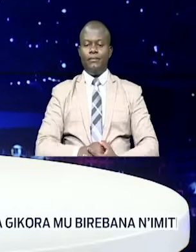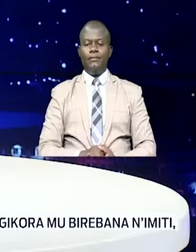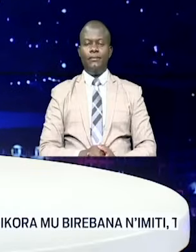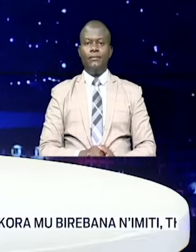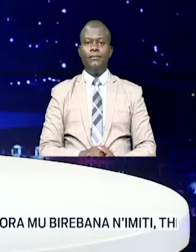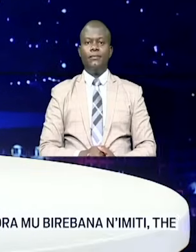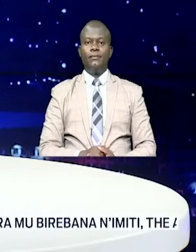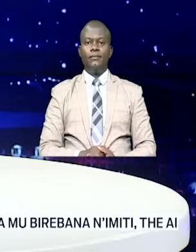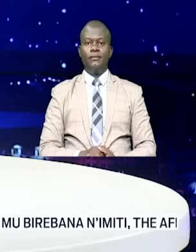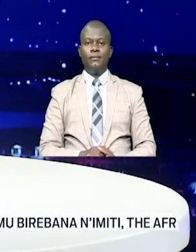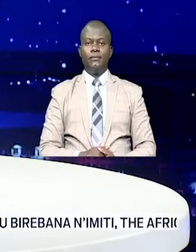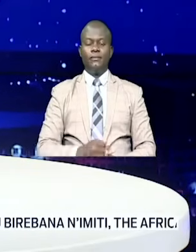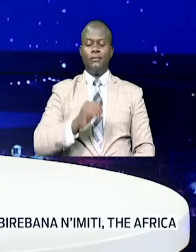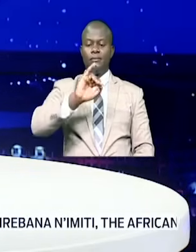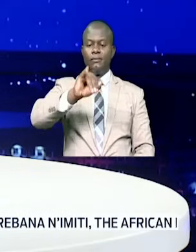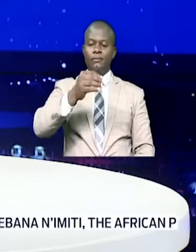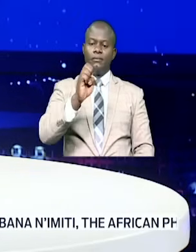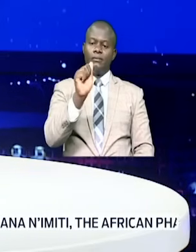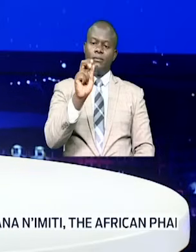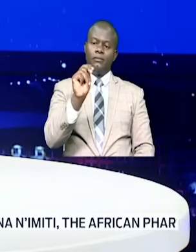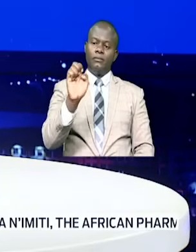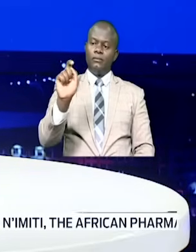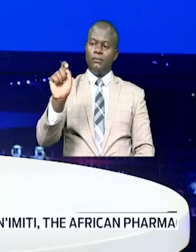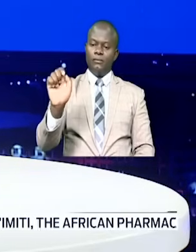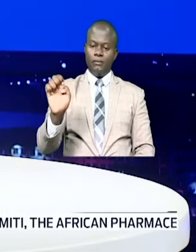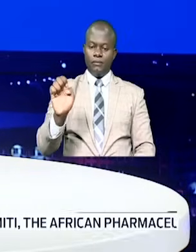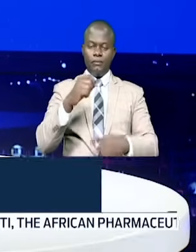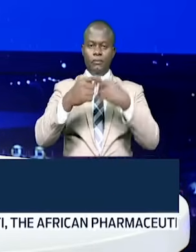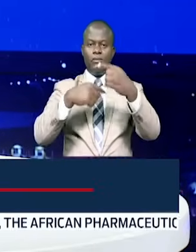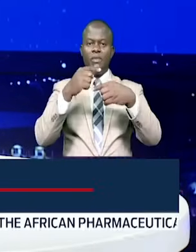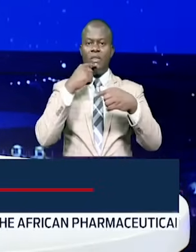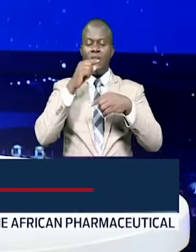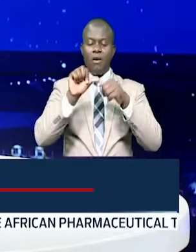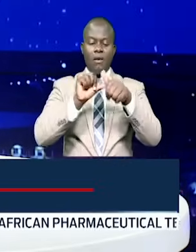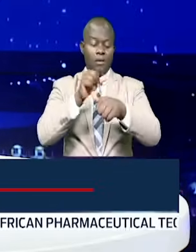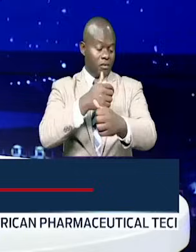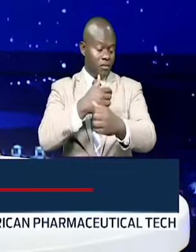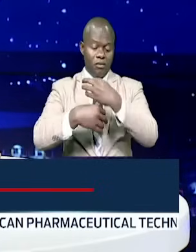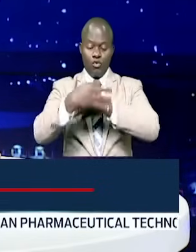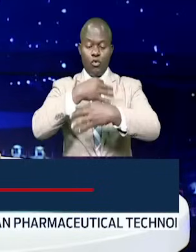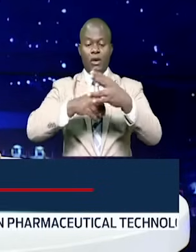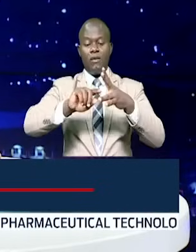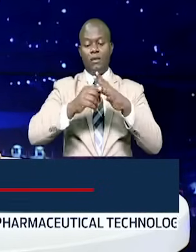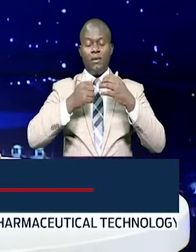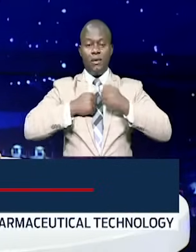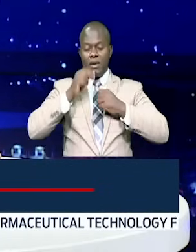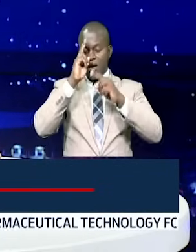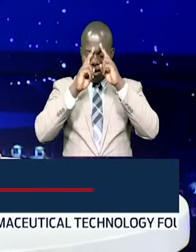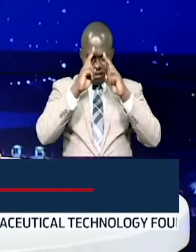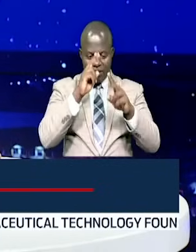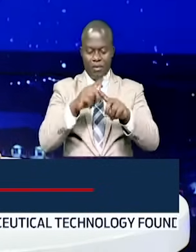Arakoze cyane mugenzi wacu Jeannette w'ababyeyi. Tukivuga kuri iyi nkuru igendanye n'uruganda rwafunguwe mu Rwanda, tubabwira ko abanyacyubahiro